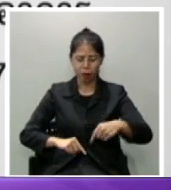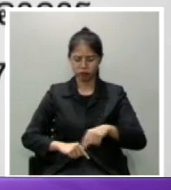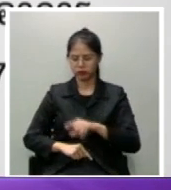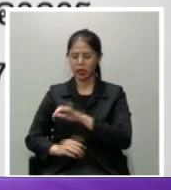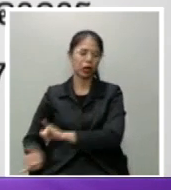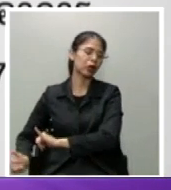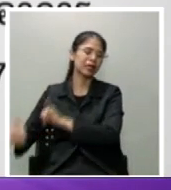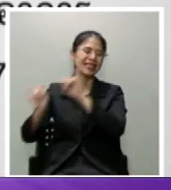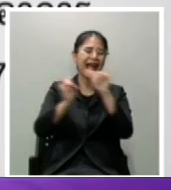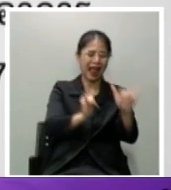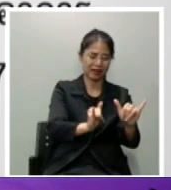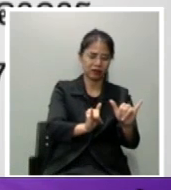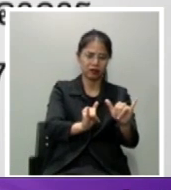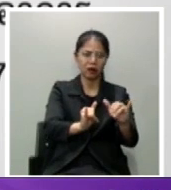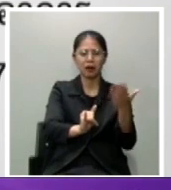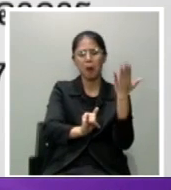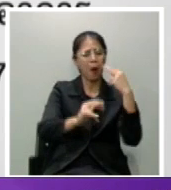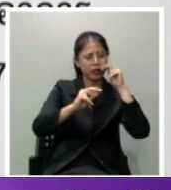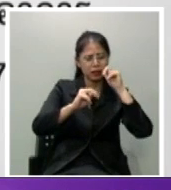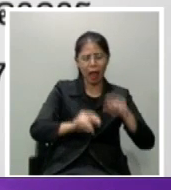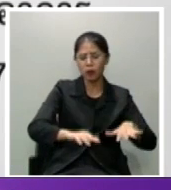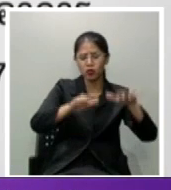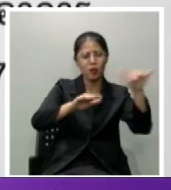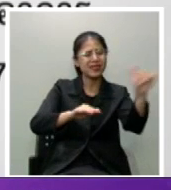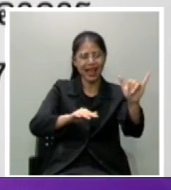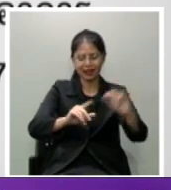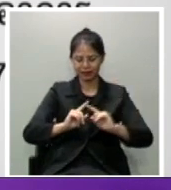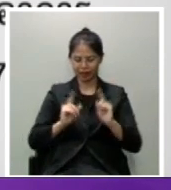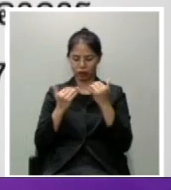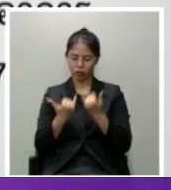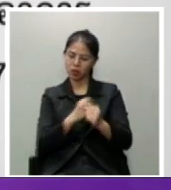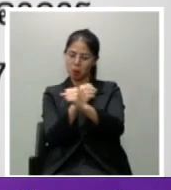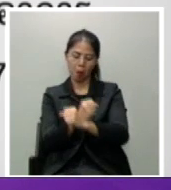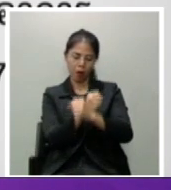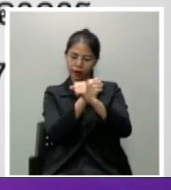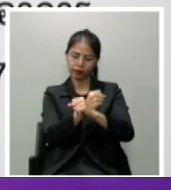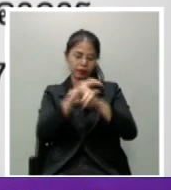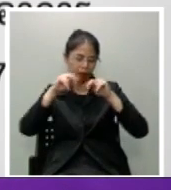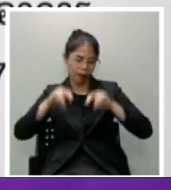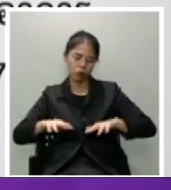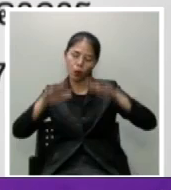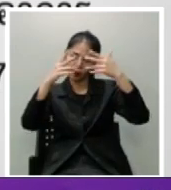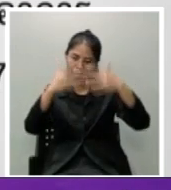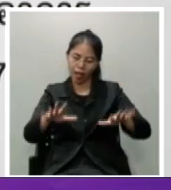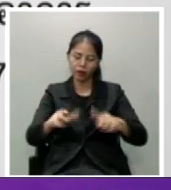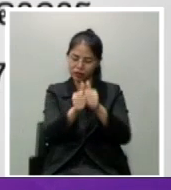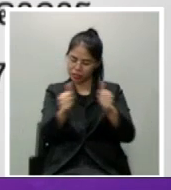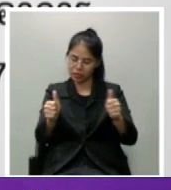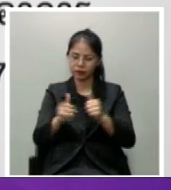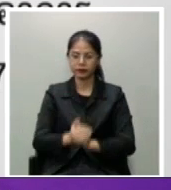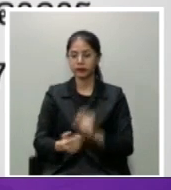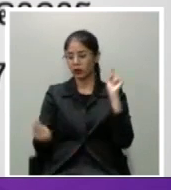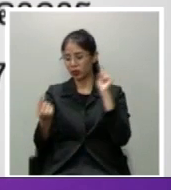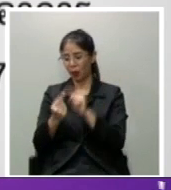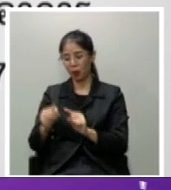ม่ท่วมแต่วันนี้มันไม่ได้เป็นปัญหาแล้วครับเพราะว่าเขาก็ได้ป้องกันไว้อย่างดีหลังจากนั้นโรงงานยาสูบก็